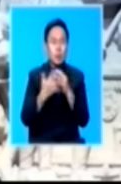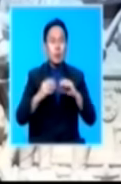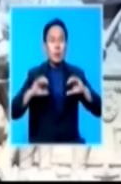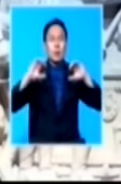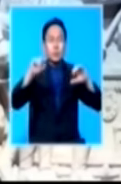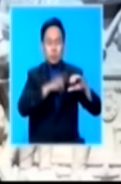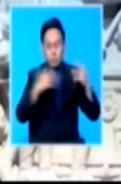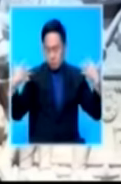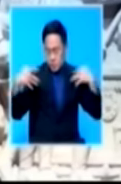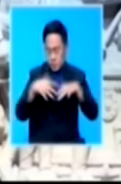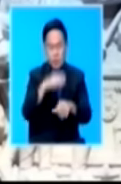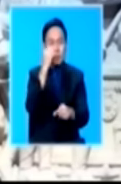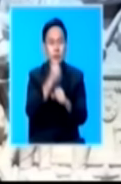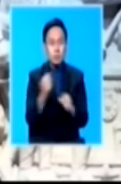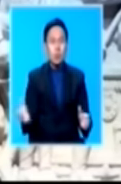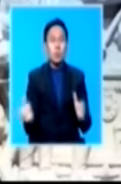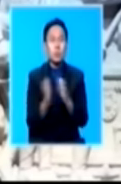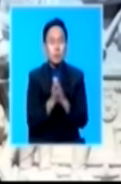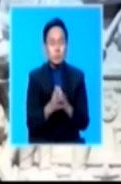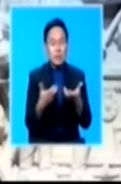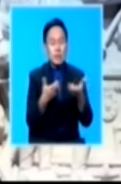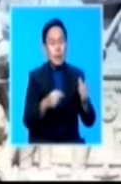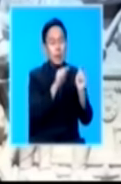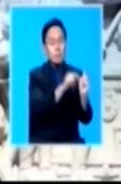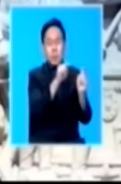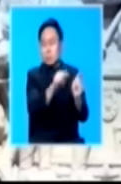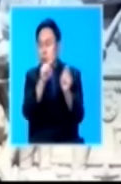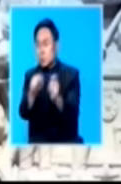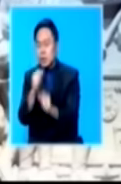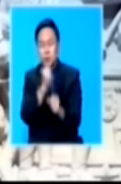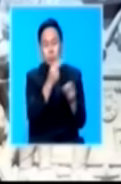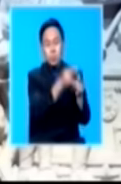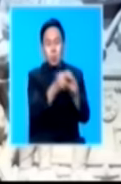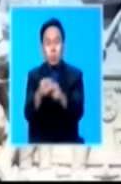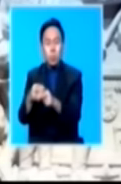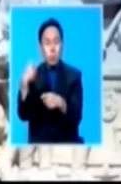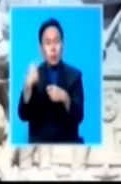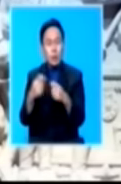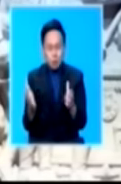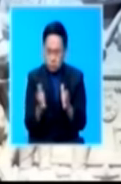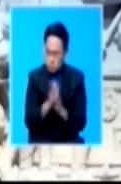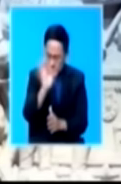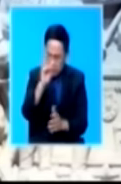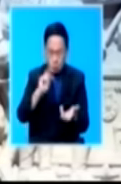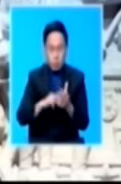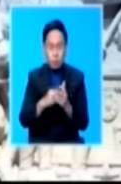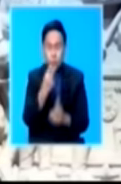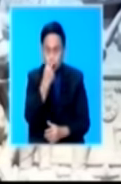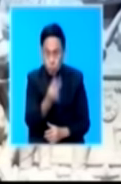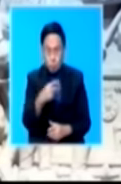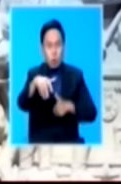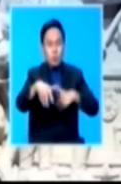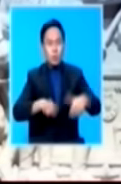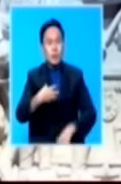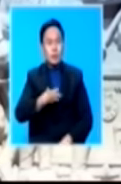ปไม่ได้มันก็ซ้ำซ้อนกันหมดกลายเป็นรัฐเนี่ยไปลงมาทำในสิ่งที่รัฐต้องการที่เขาว่ากันไงประชาชนต้องการอะไรไม่สนใจไม่ได้ก็